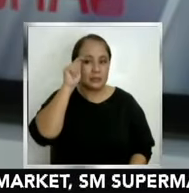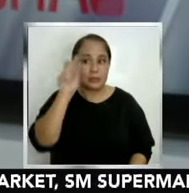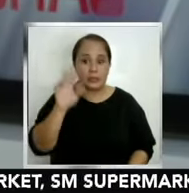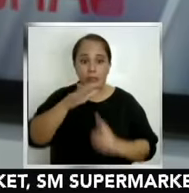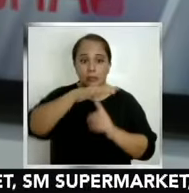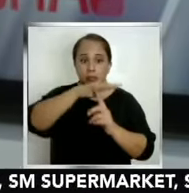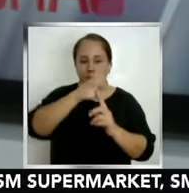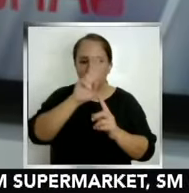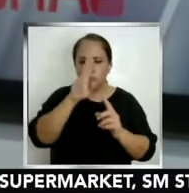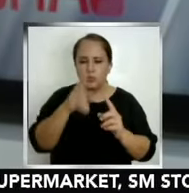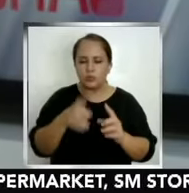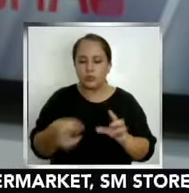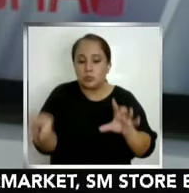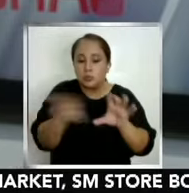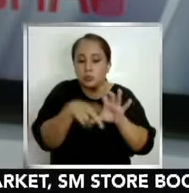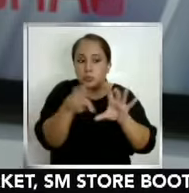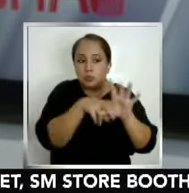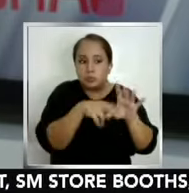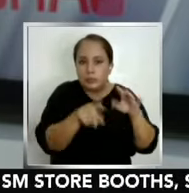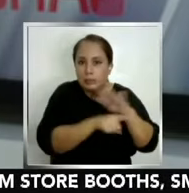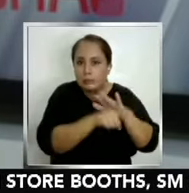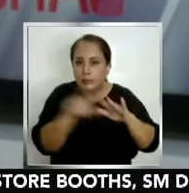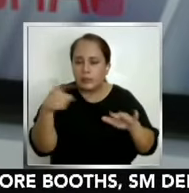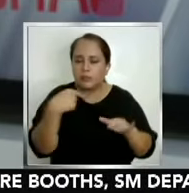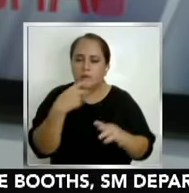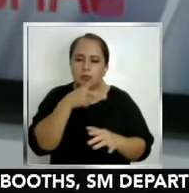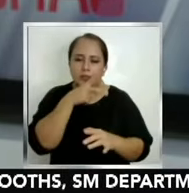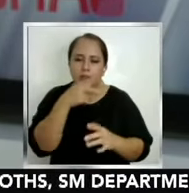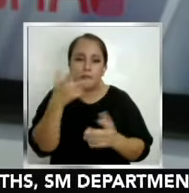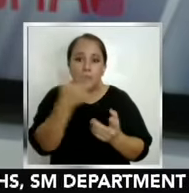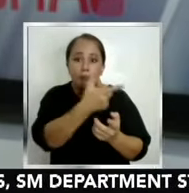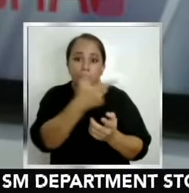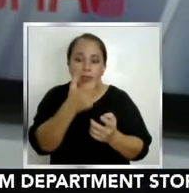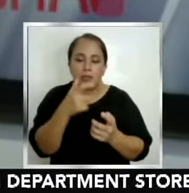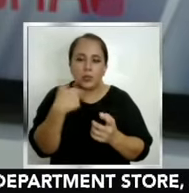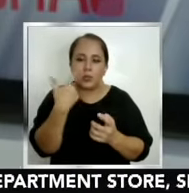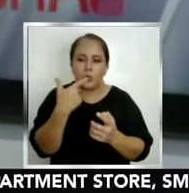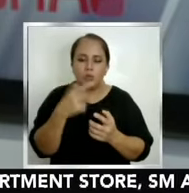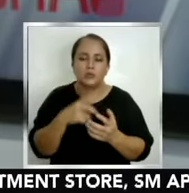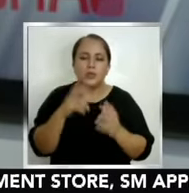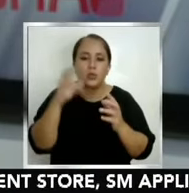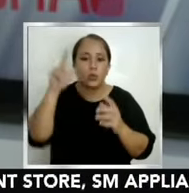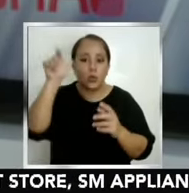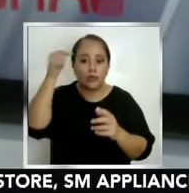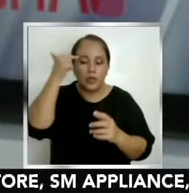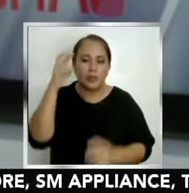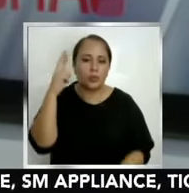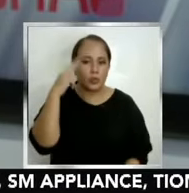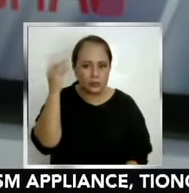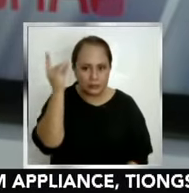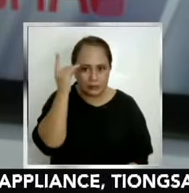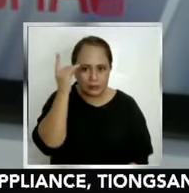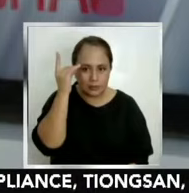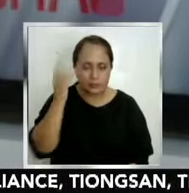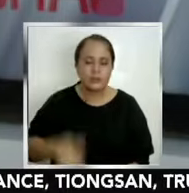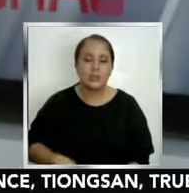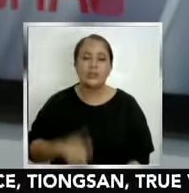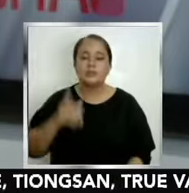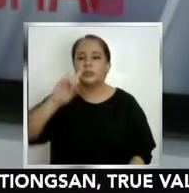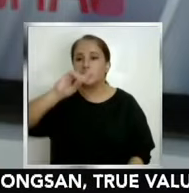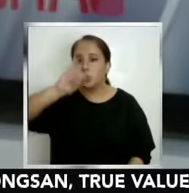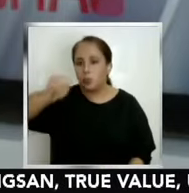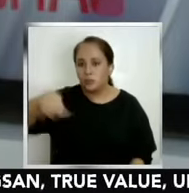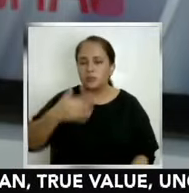suspect sa pagpatay kay Governor Roel de Gamo. Kaugnay niyan, pinagulong na rin ng Justice Department ang proseso